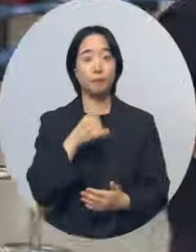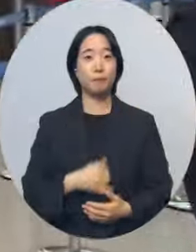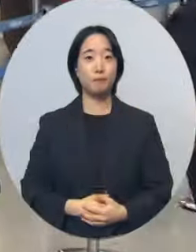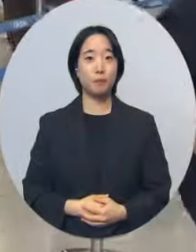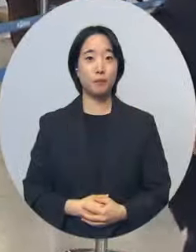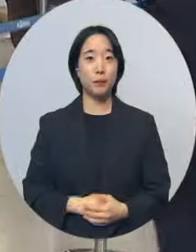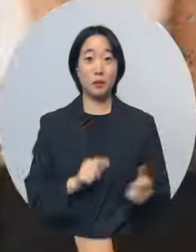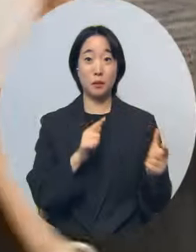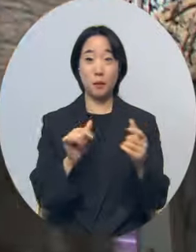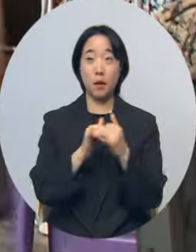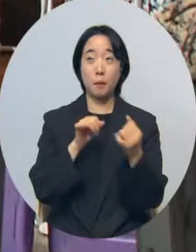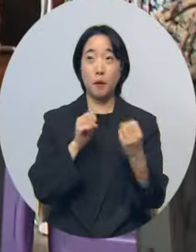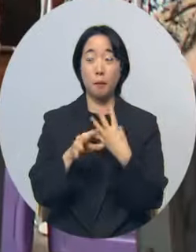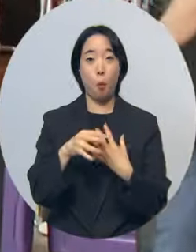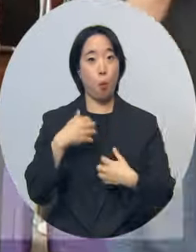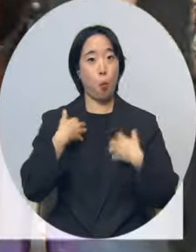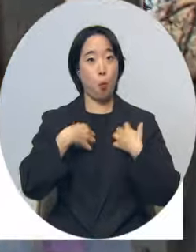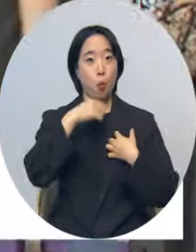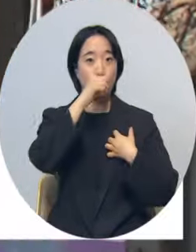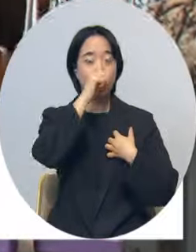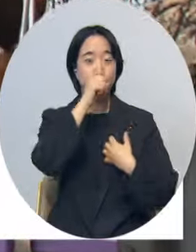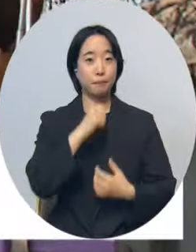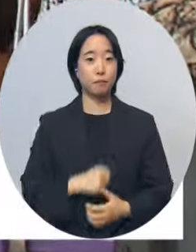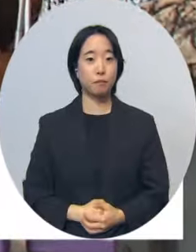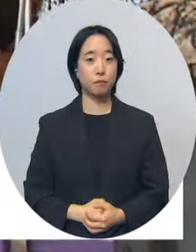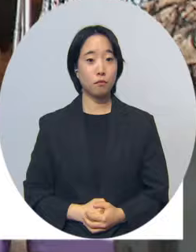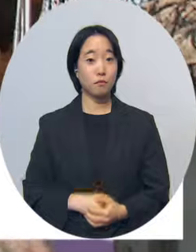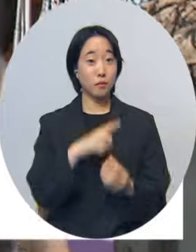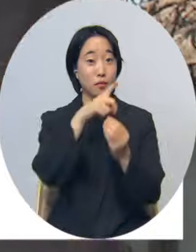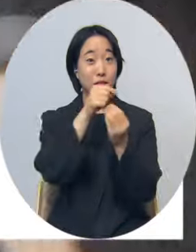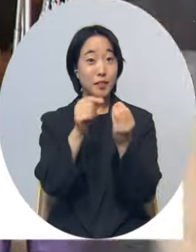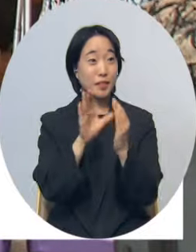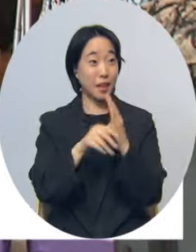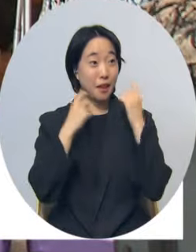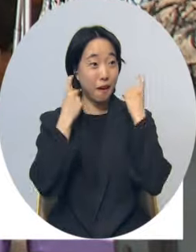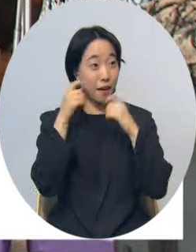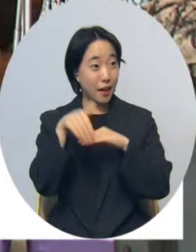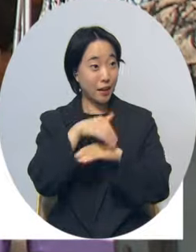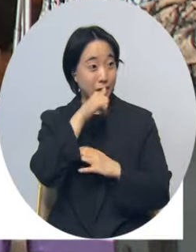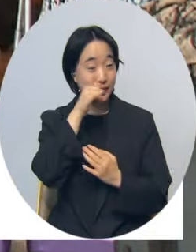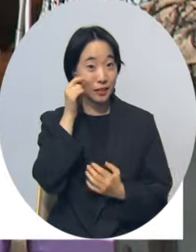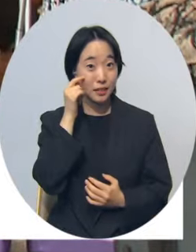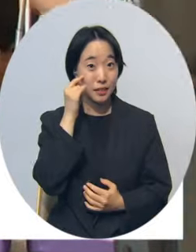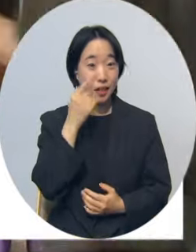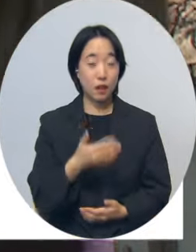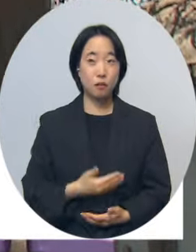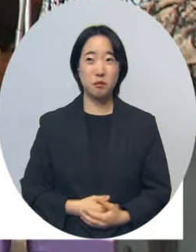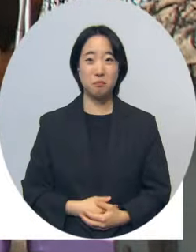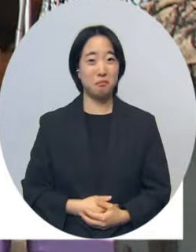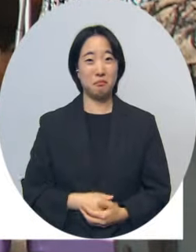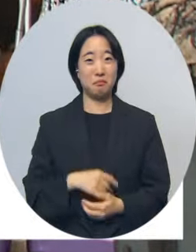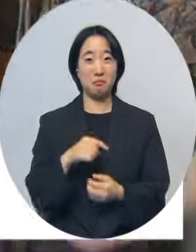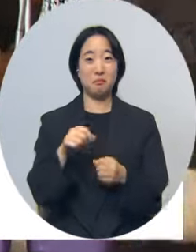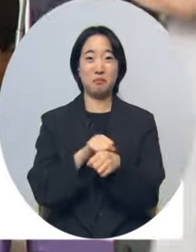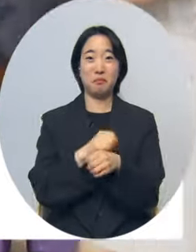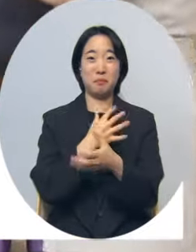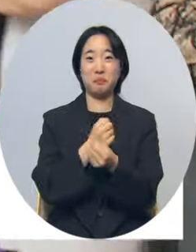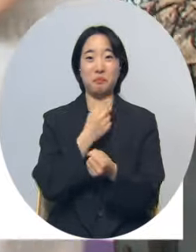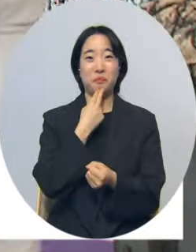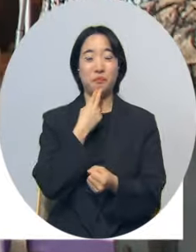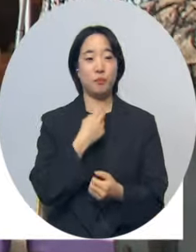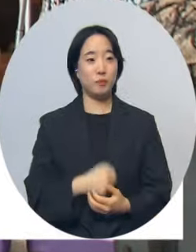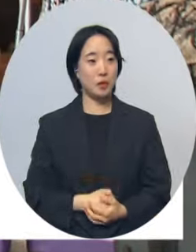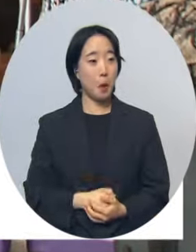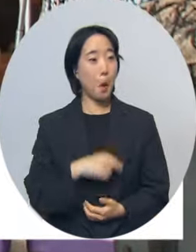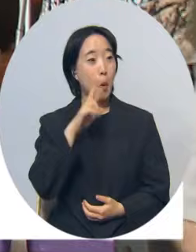반응은 뜨거웠습니다. 추석에 혹시 네. 여행을 갈 계획이 좀 있으신가요? 아, 아니요. 따로 잡고 있지는 않습니다. 이런 얘기를